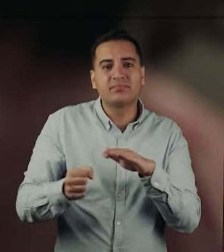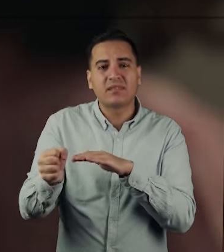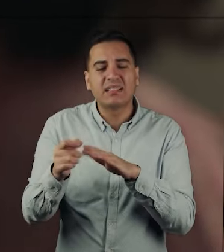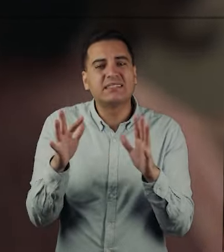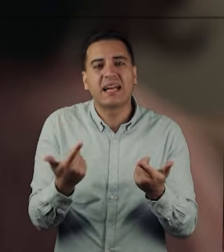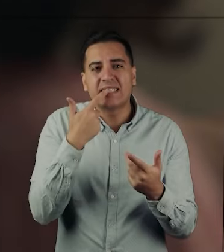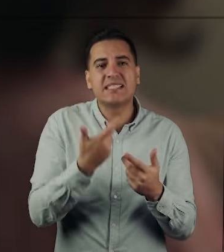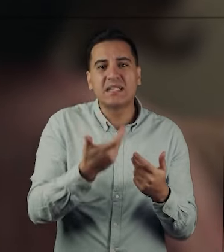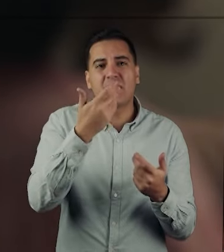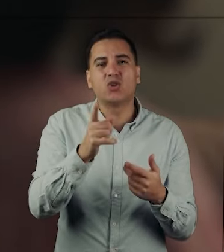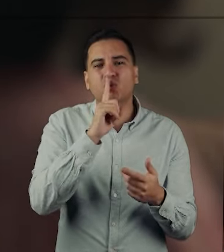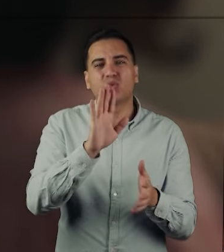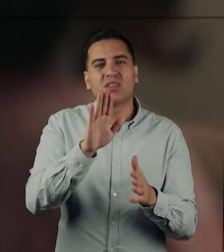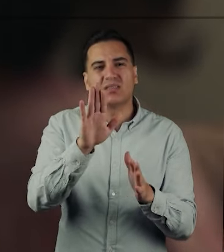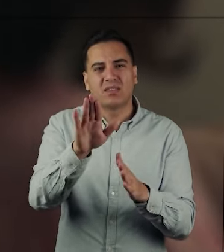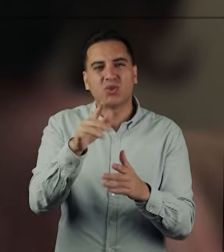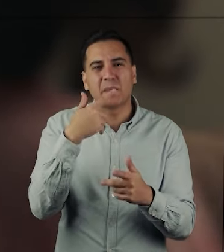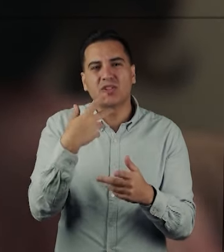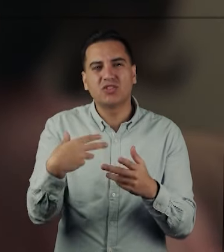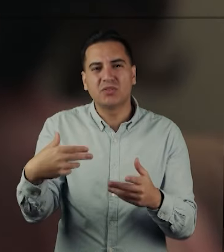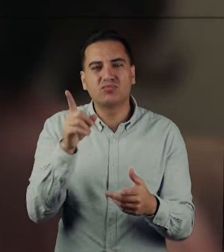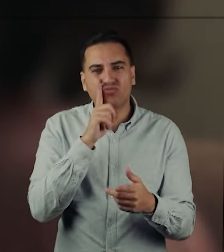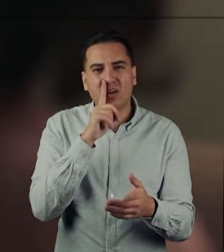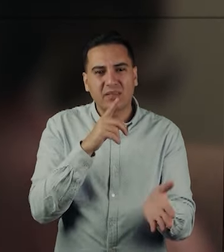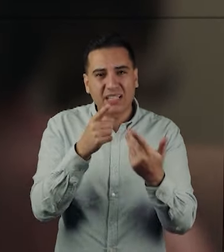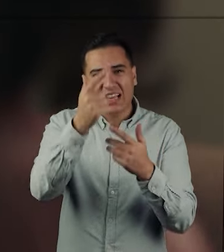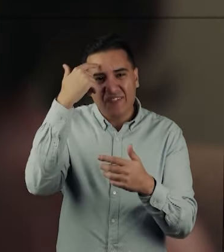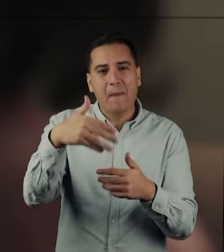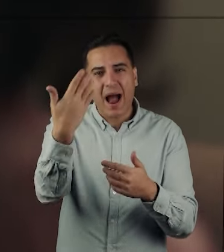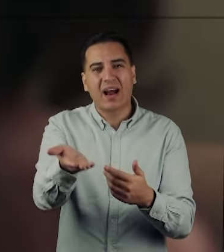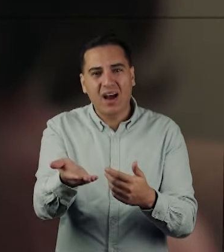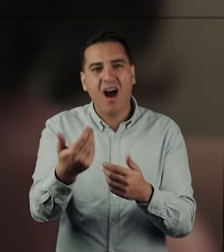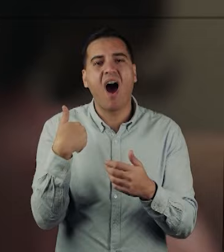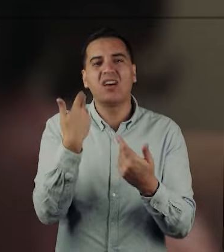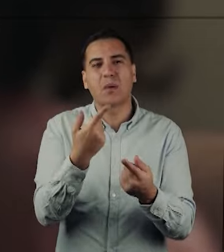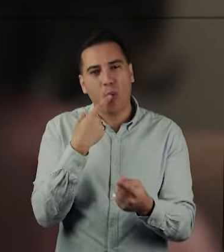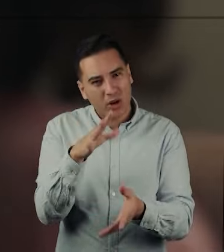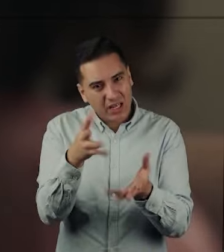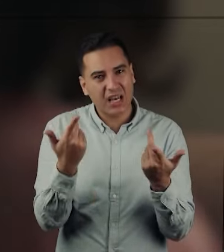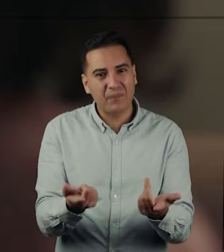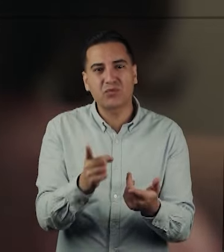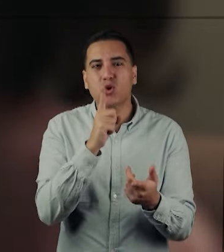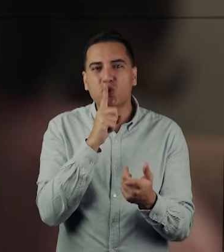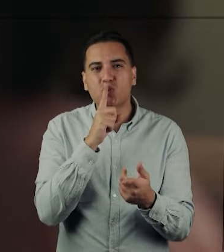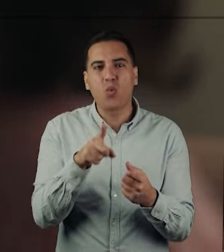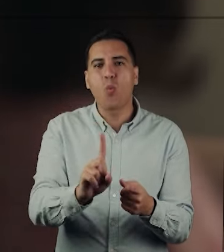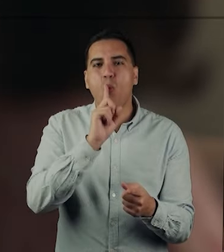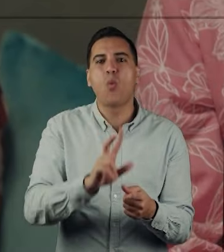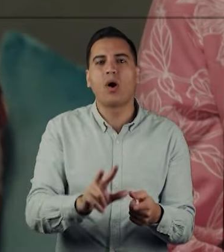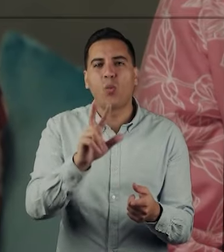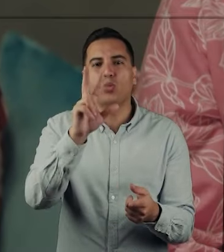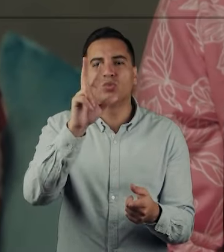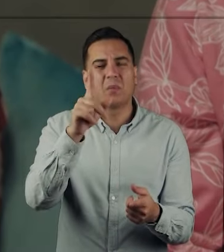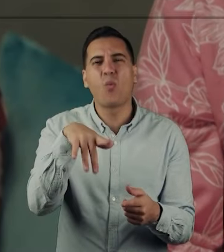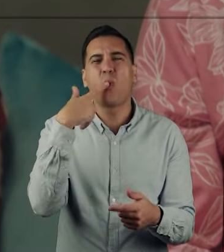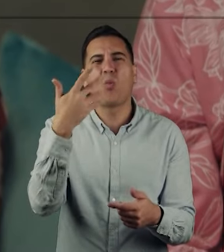ده؟ النبي اسكتي اسكتي اسكتي، ليه؟ مش فاهمة حاجة. بقول لك ايه، اسكتي وعدي ليلتك والا